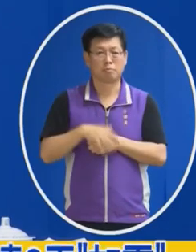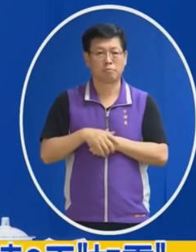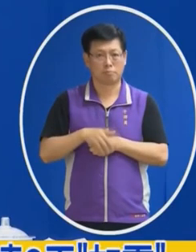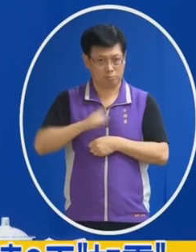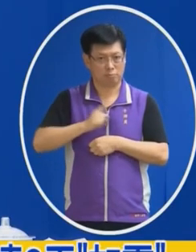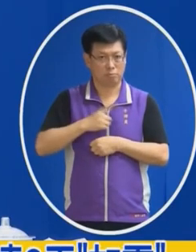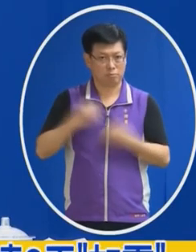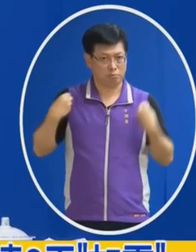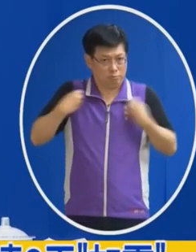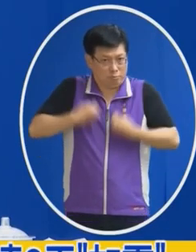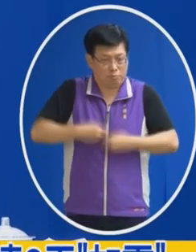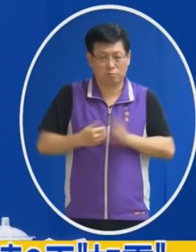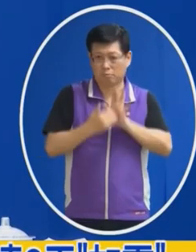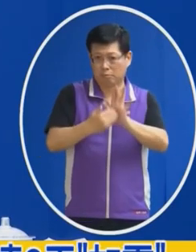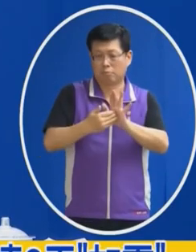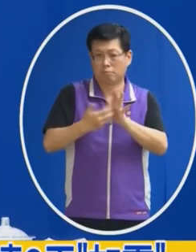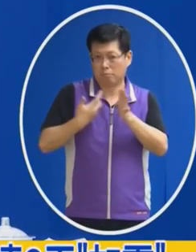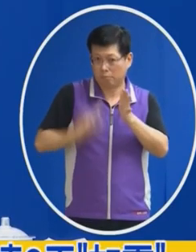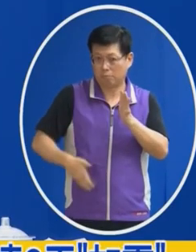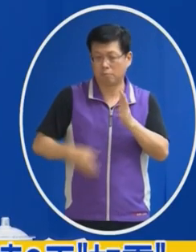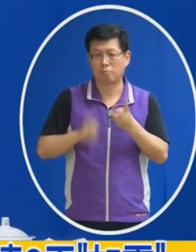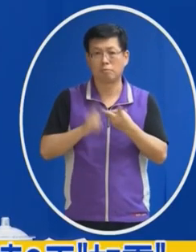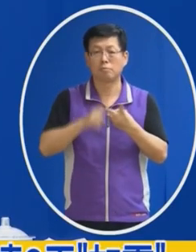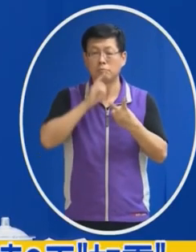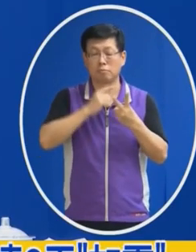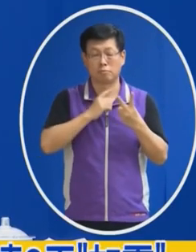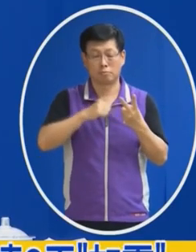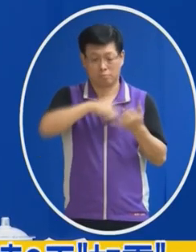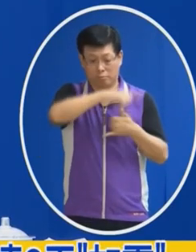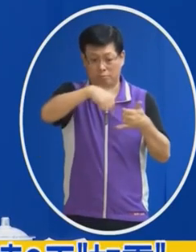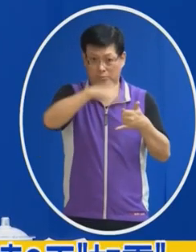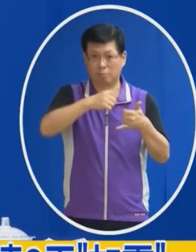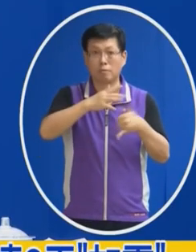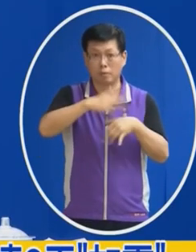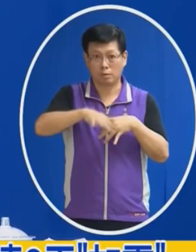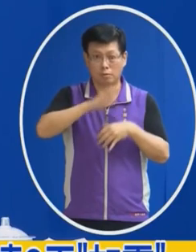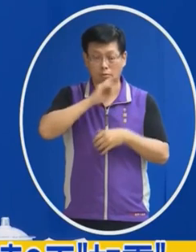们会穿隔离衣，那针对尸体的部分会有